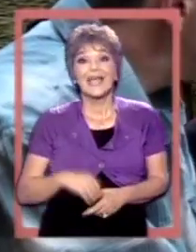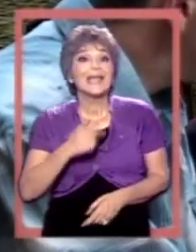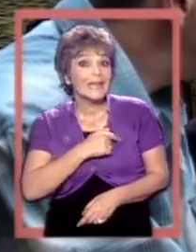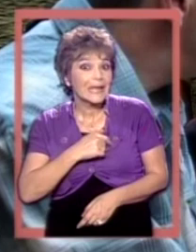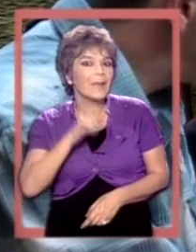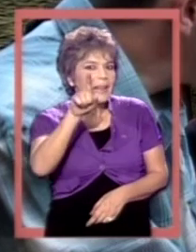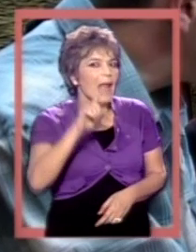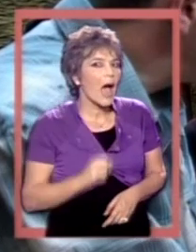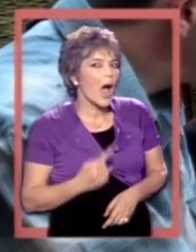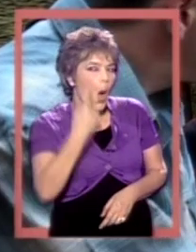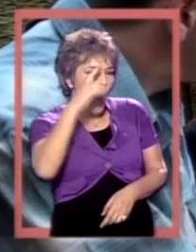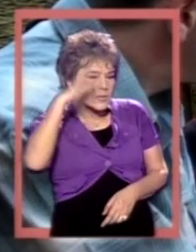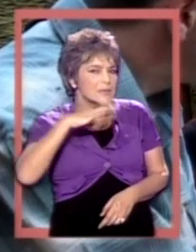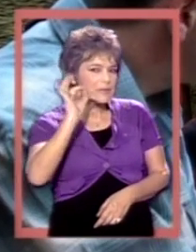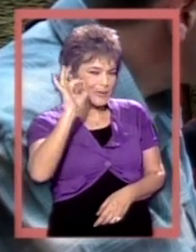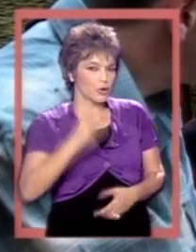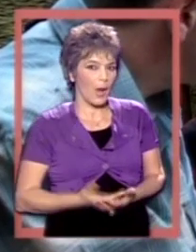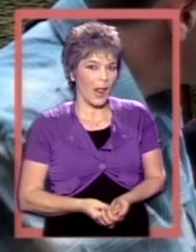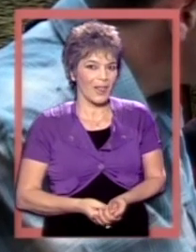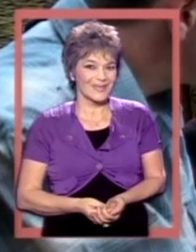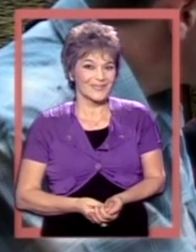Inima ta într-o zi specială, nu? Da.